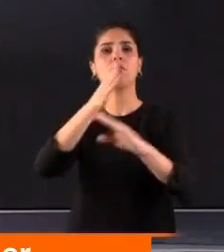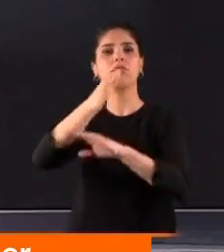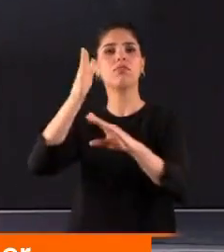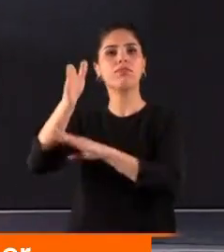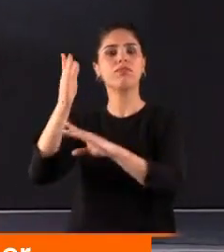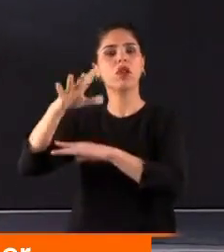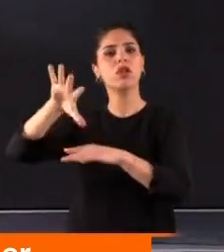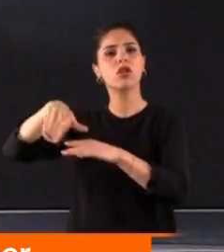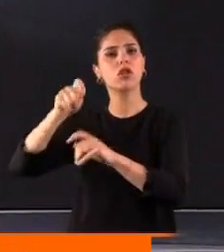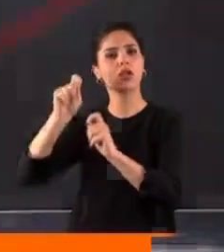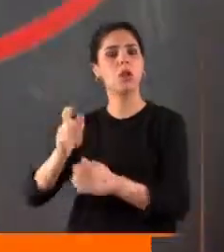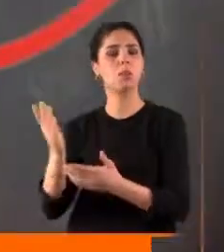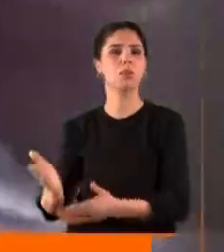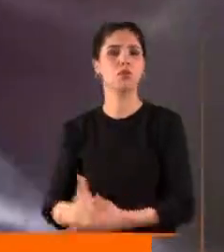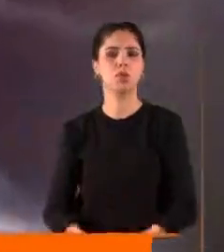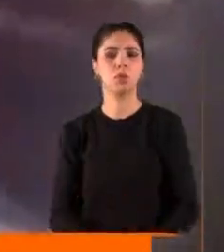çıktı.